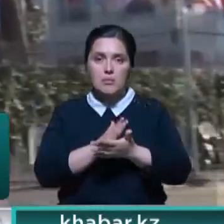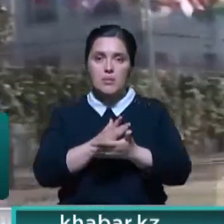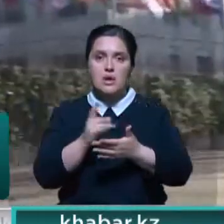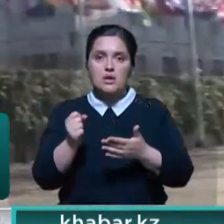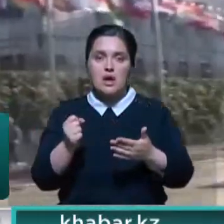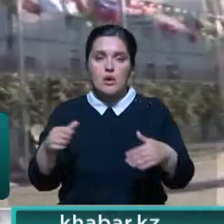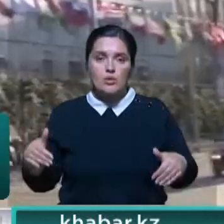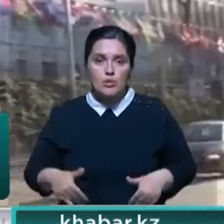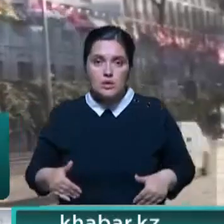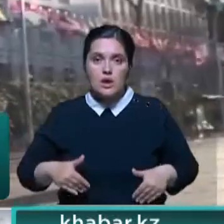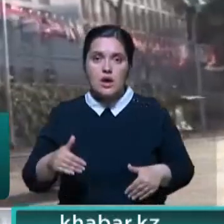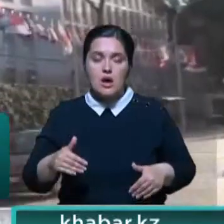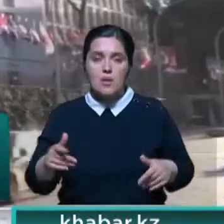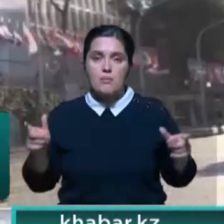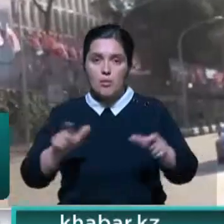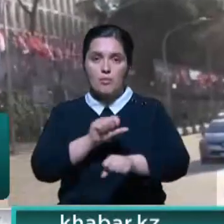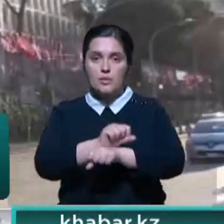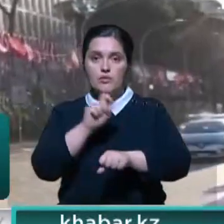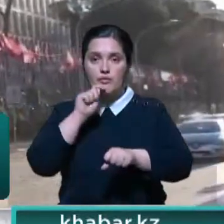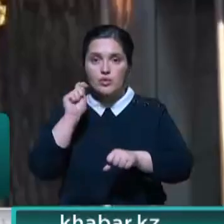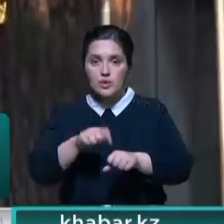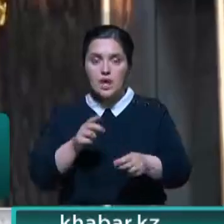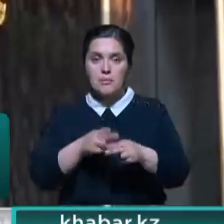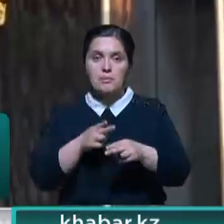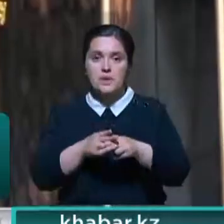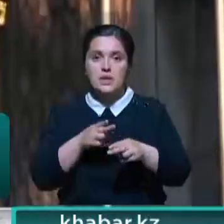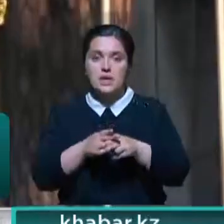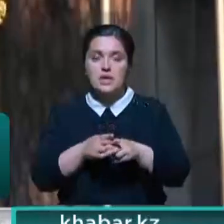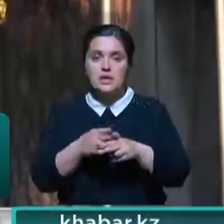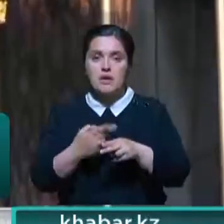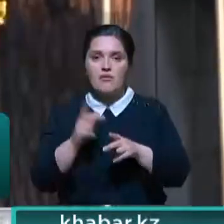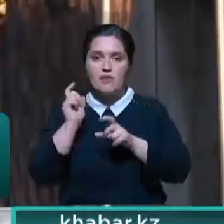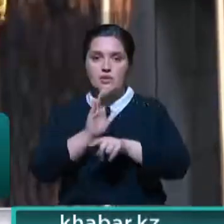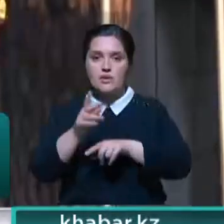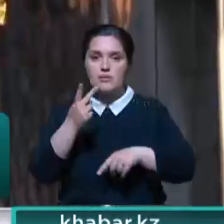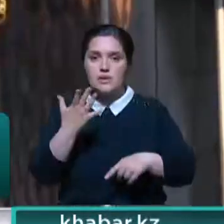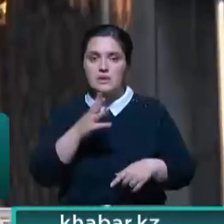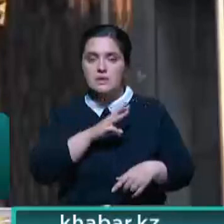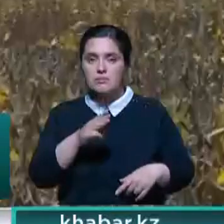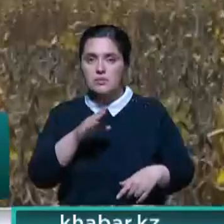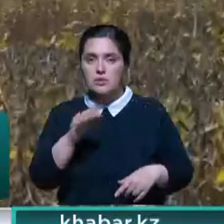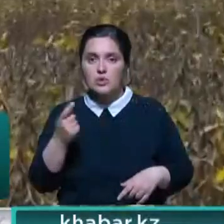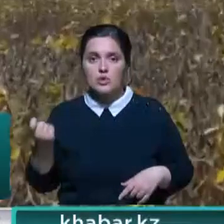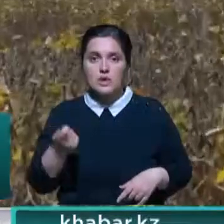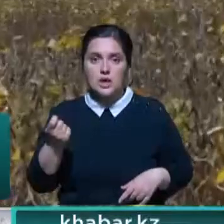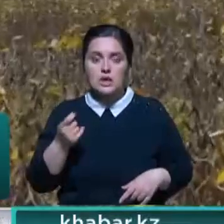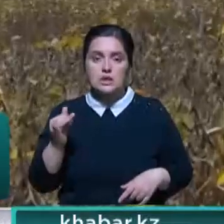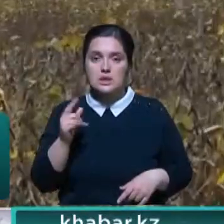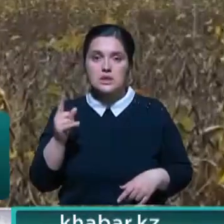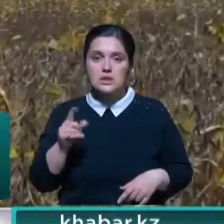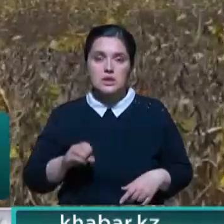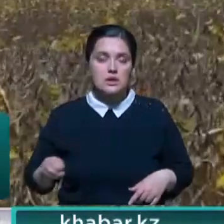находящиеся на грани голода. Напомню, блокада портов в Украине препятствовала вывозу более 25 миллионов тонн